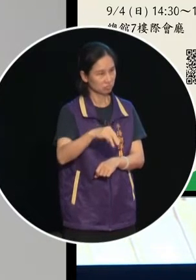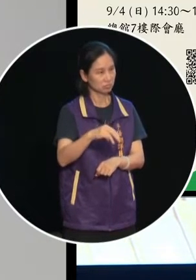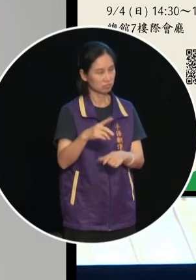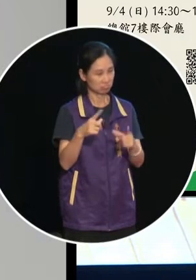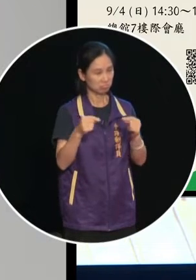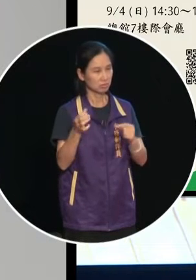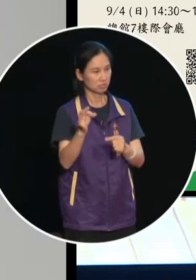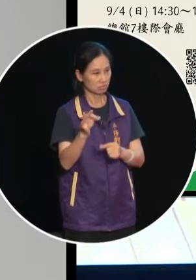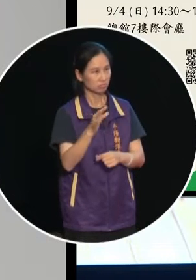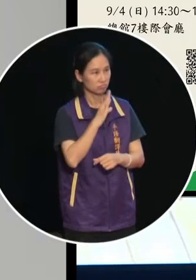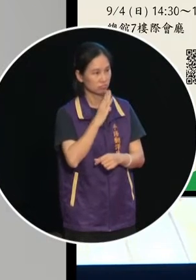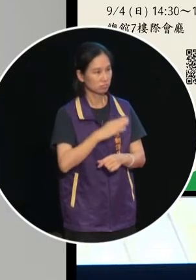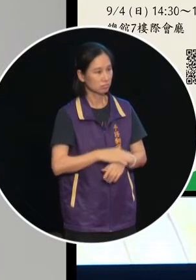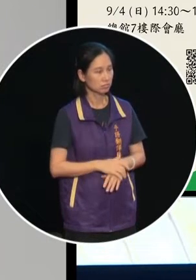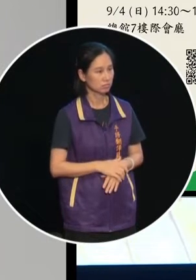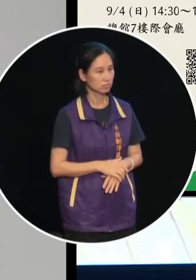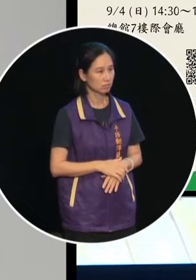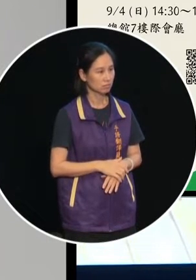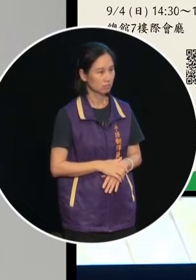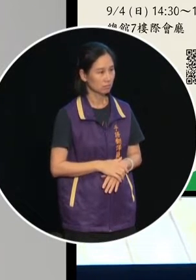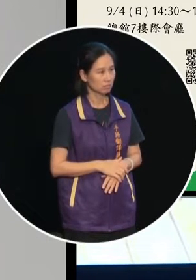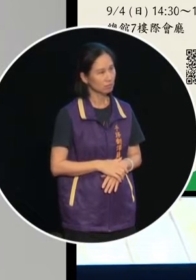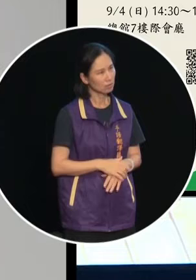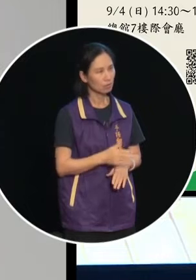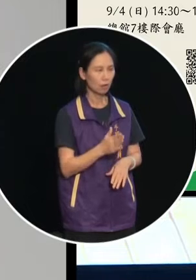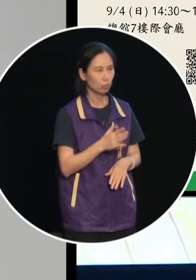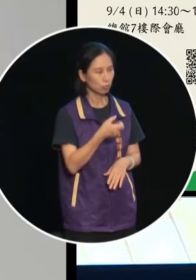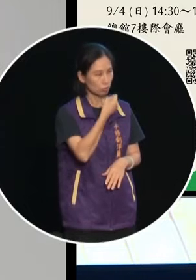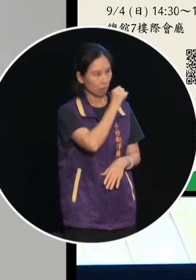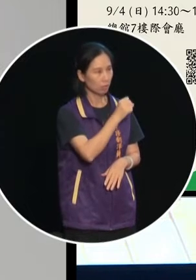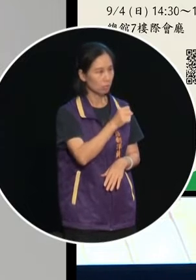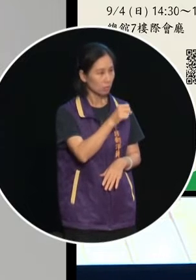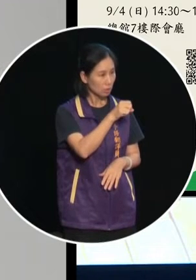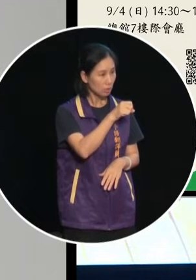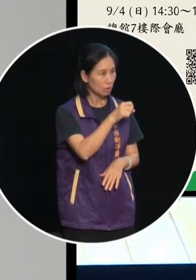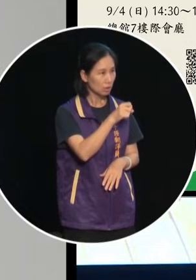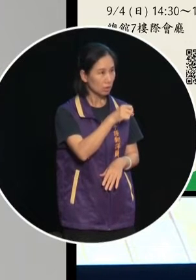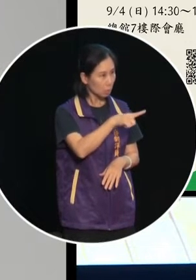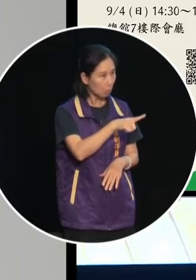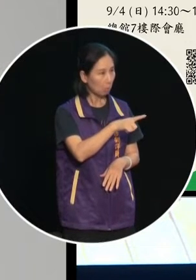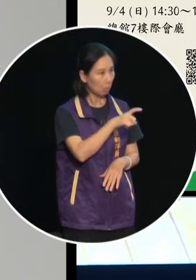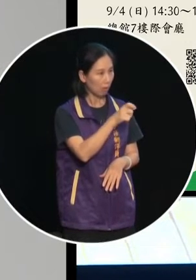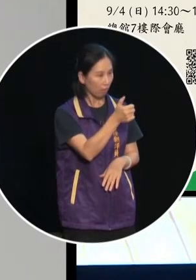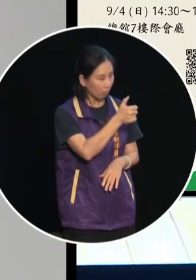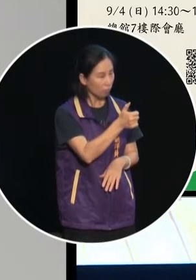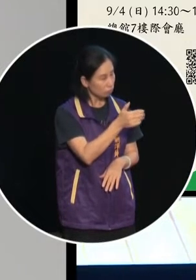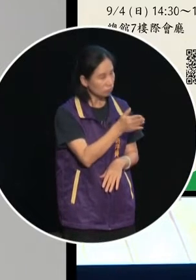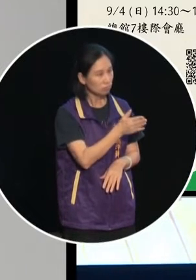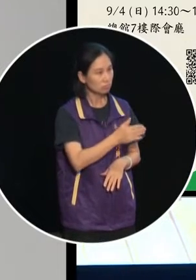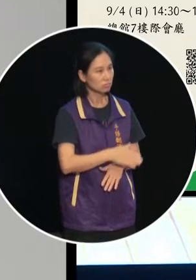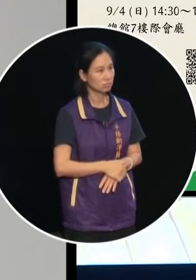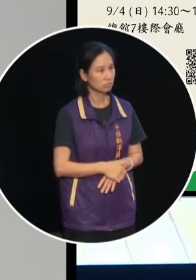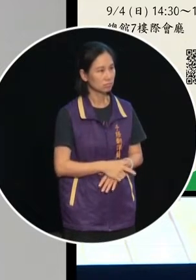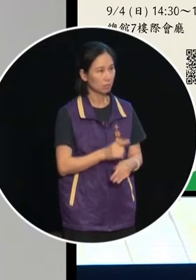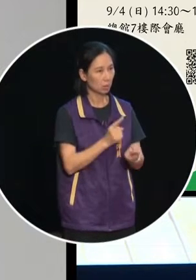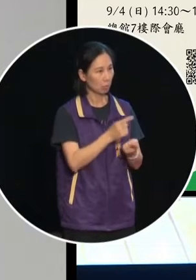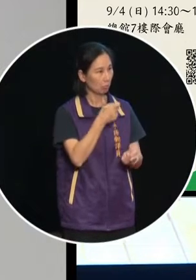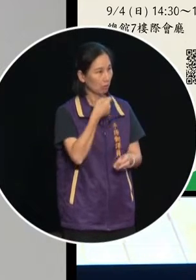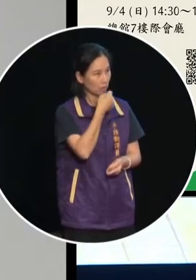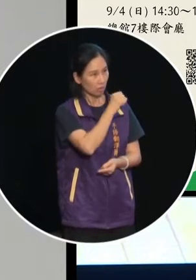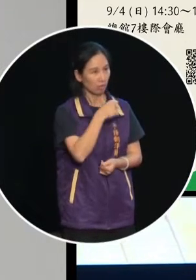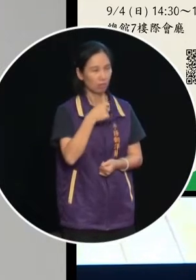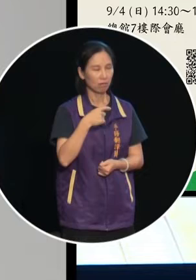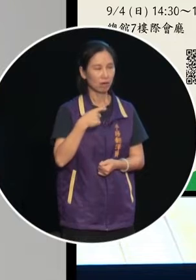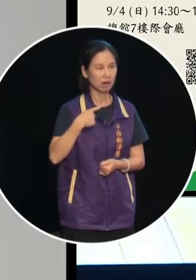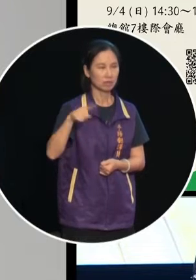3000卢比，3000卢比就是多少钱？650台币，所以就可能对很多台湾朋友都到